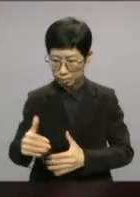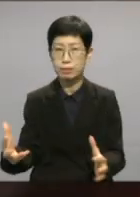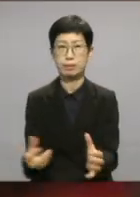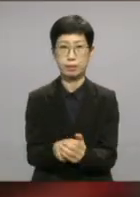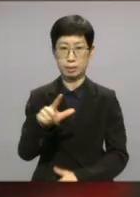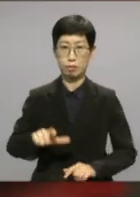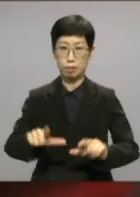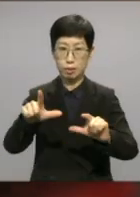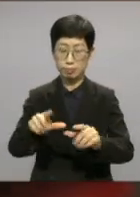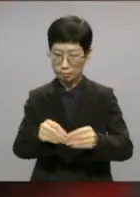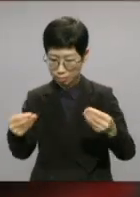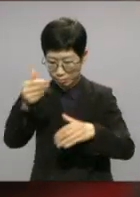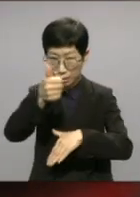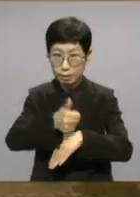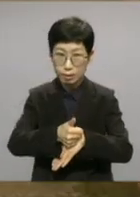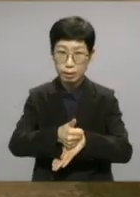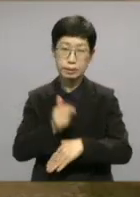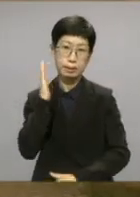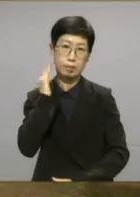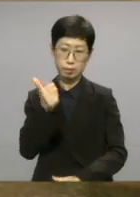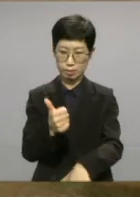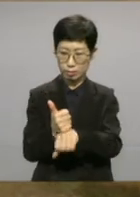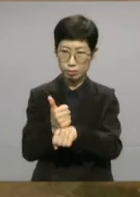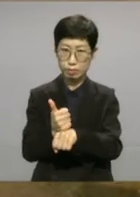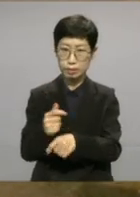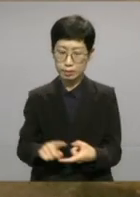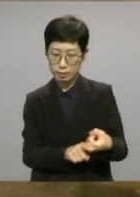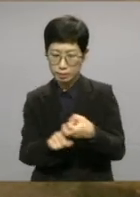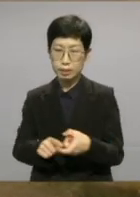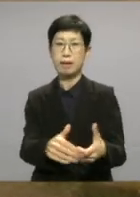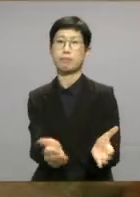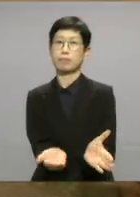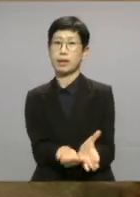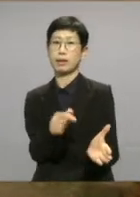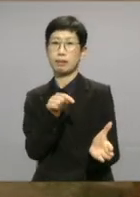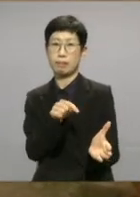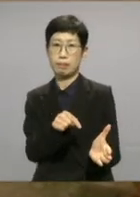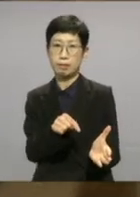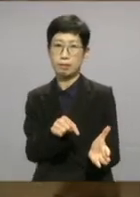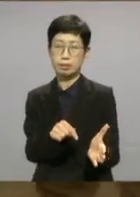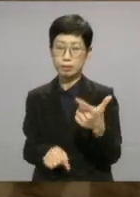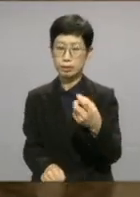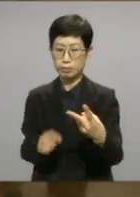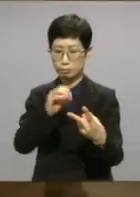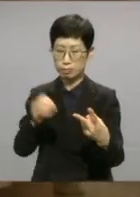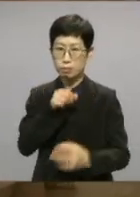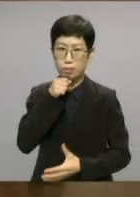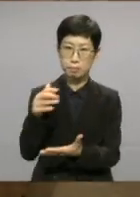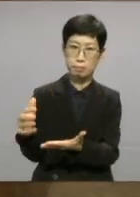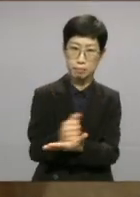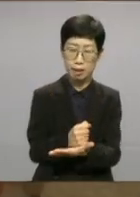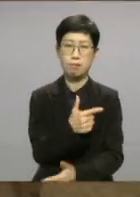오전까지 개표 결과 디사나야케 대통령이 소속된 연합정당 국가인민동맹은 62%의 득표율을